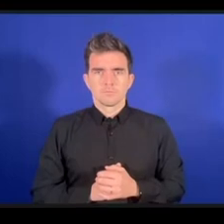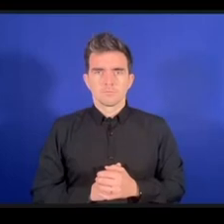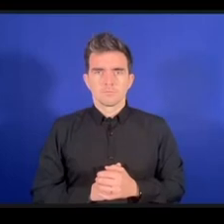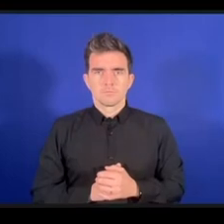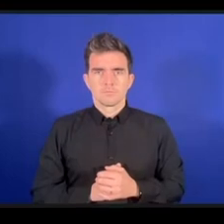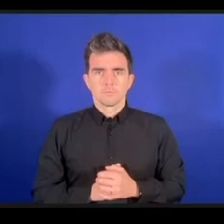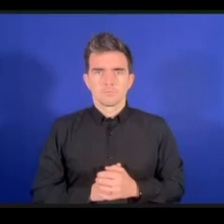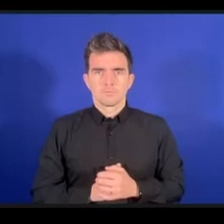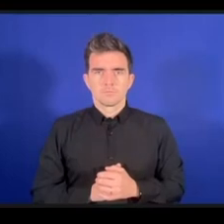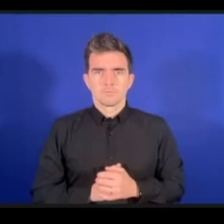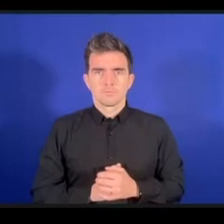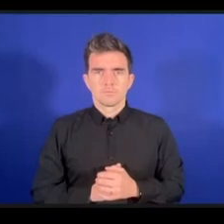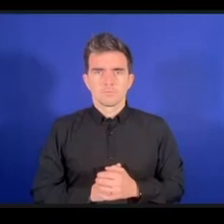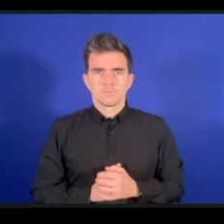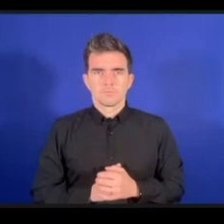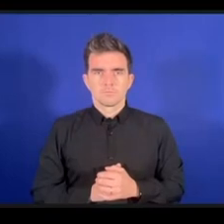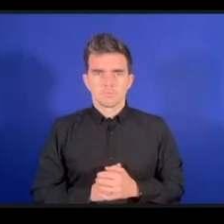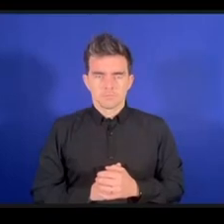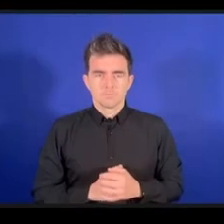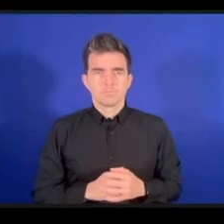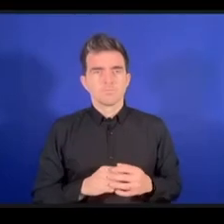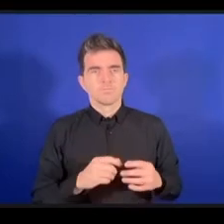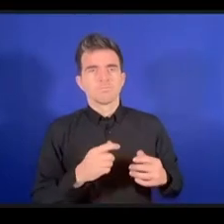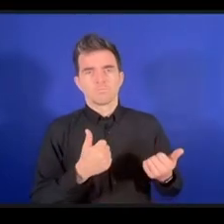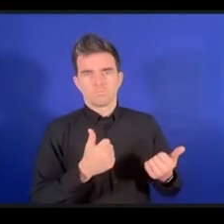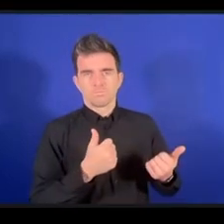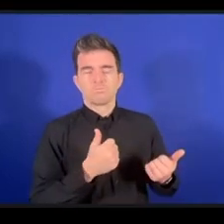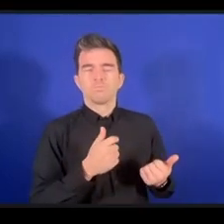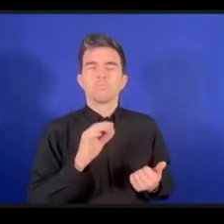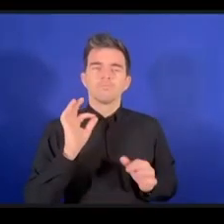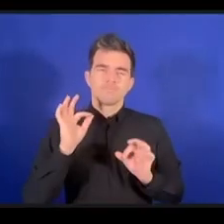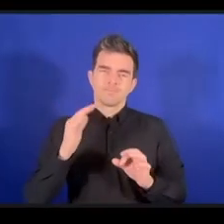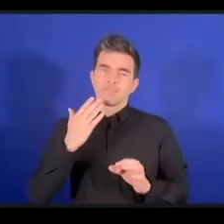我试着回答一下吧。